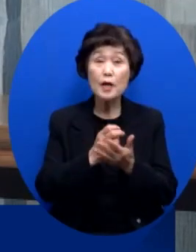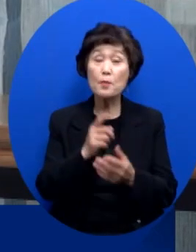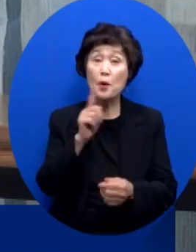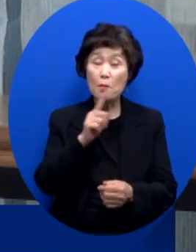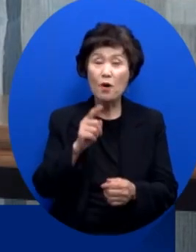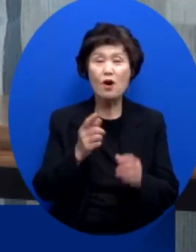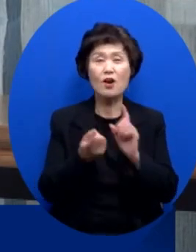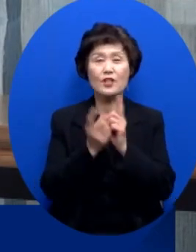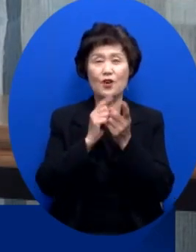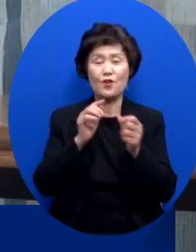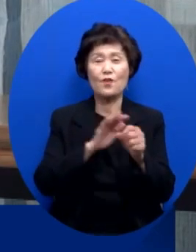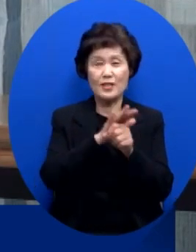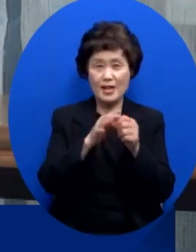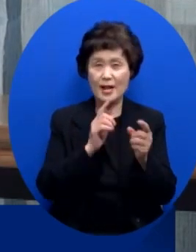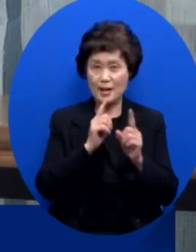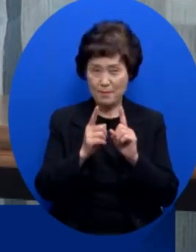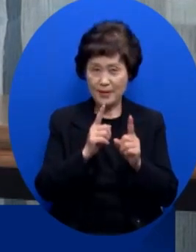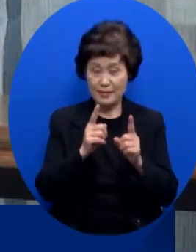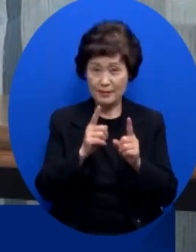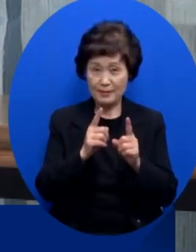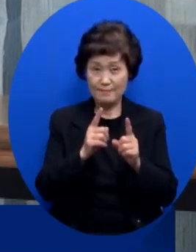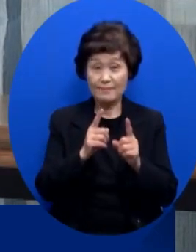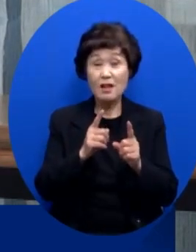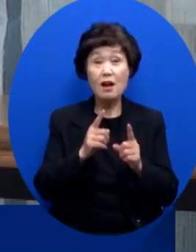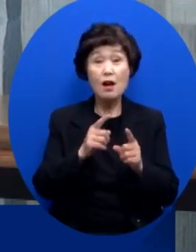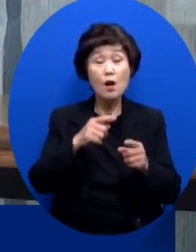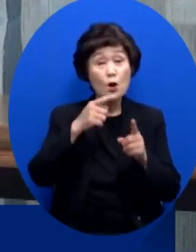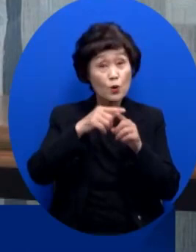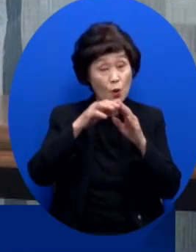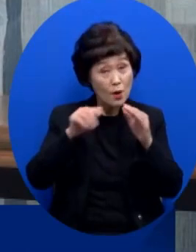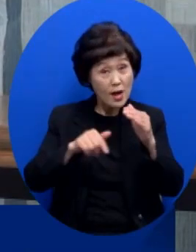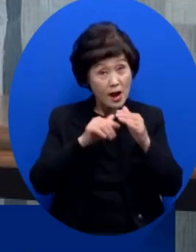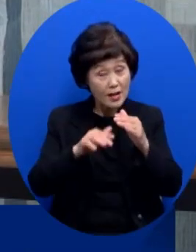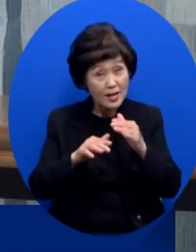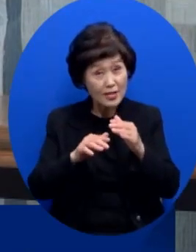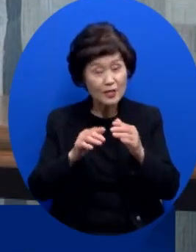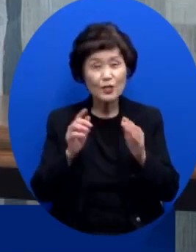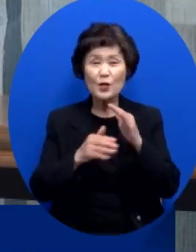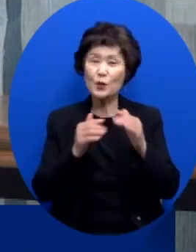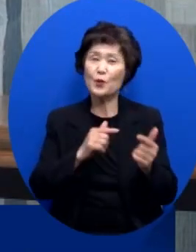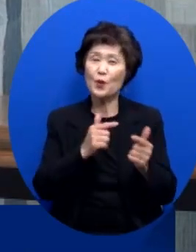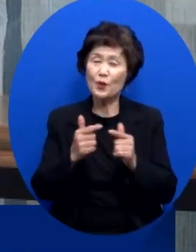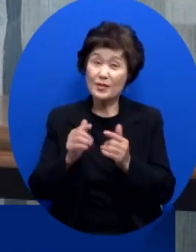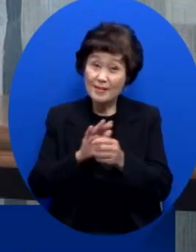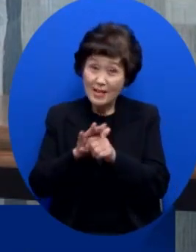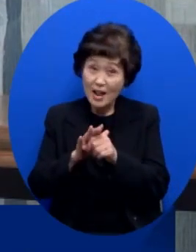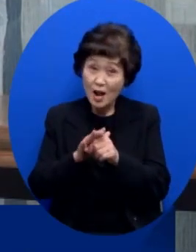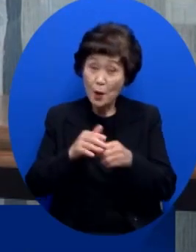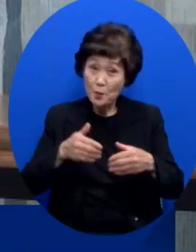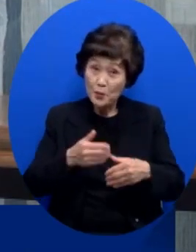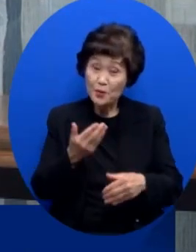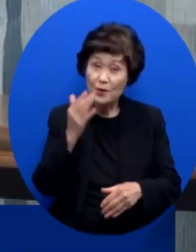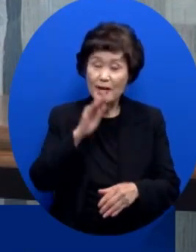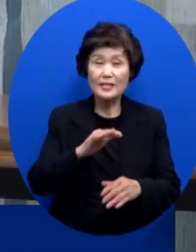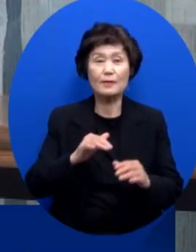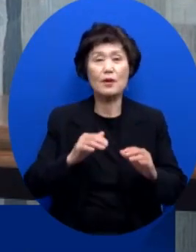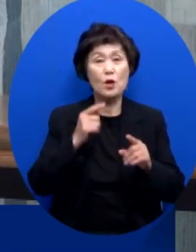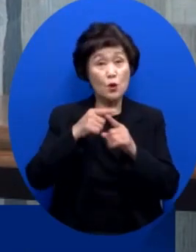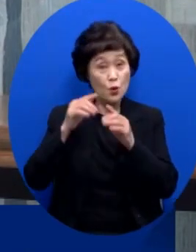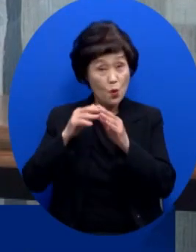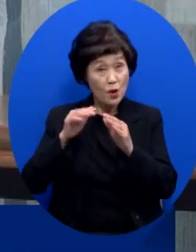사랑하라 라는 말씀인데요. 교회 안에서 성도들끼리 서로 사랑해야 되지만 교회가 세상에 있는